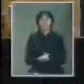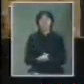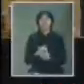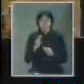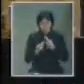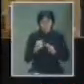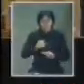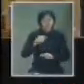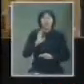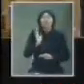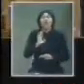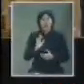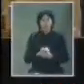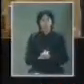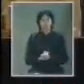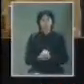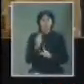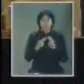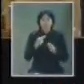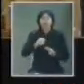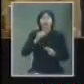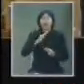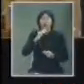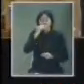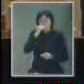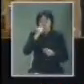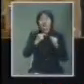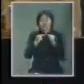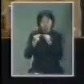ะครับ นะครับ ไม่ต้องเยี่ยมนะพูดต่อไป